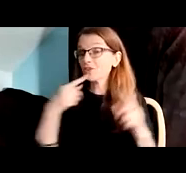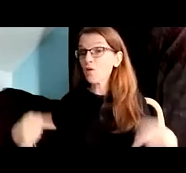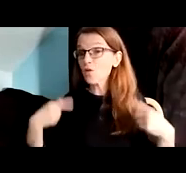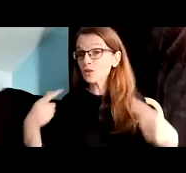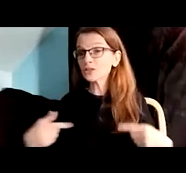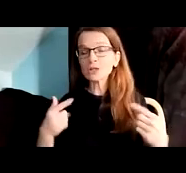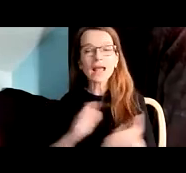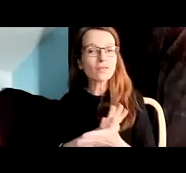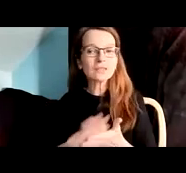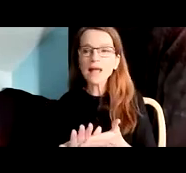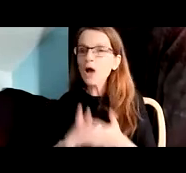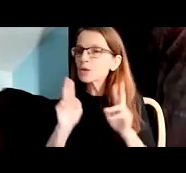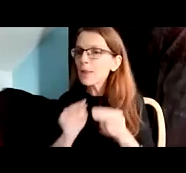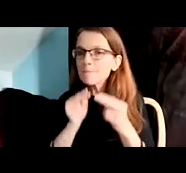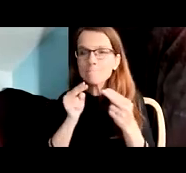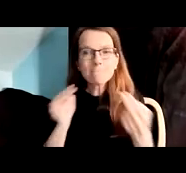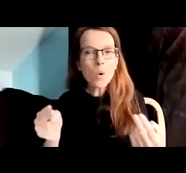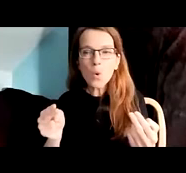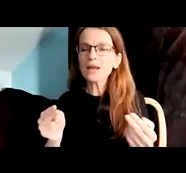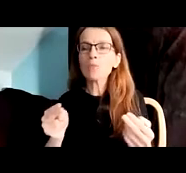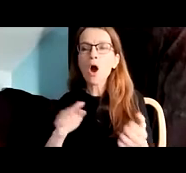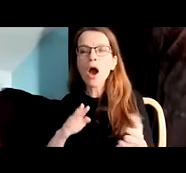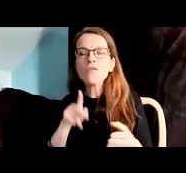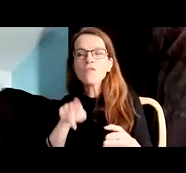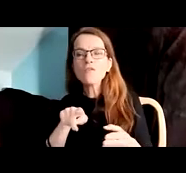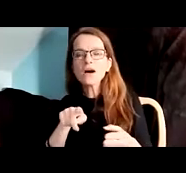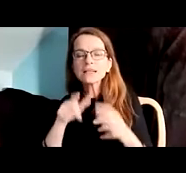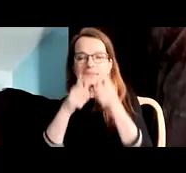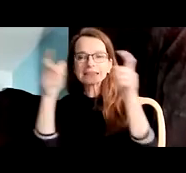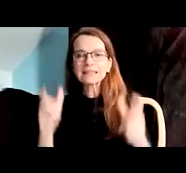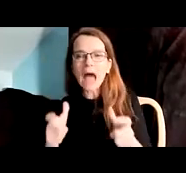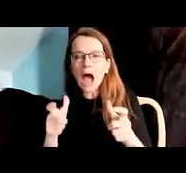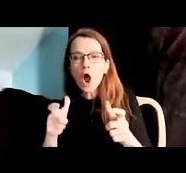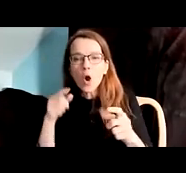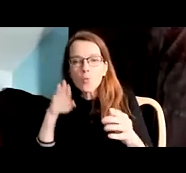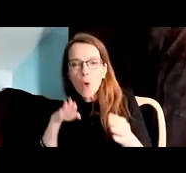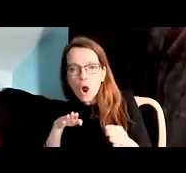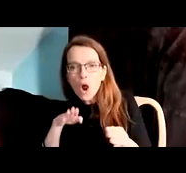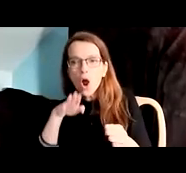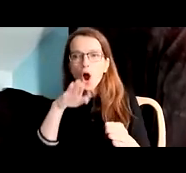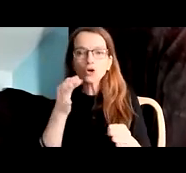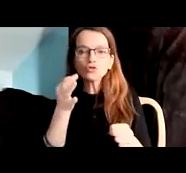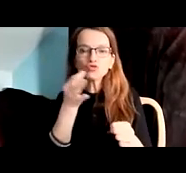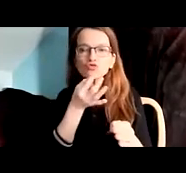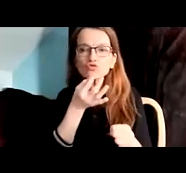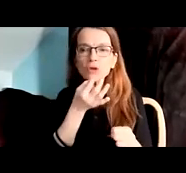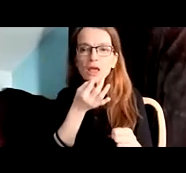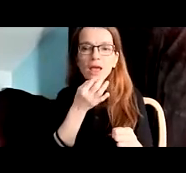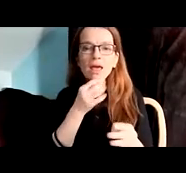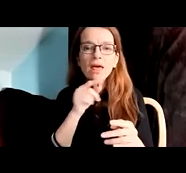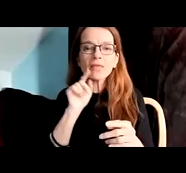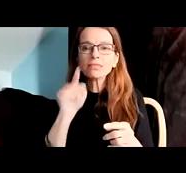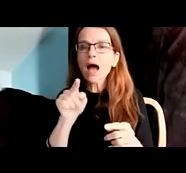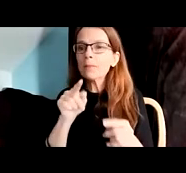enostavno ne moremo spraviti v neke stavbe, kjer so stopnice in kjer stavbe